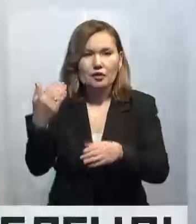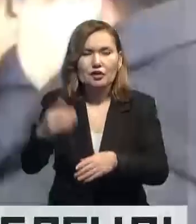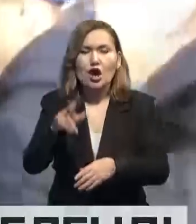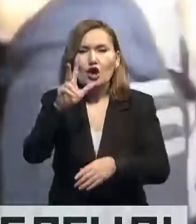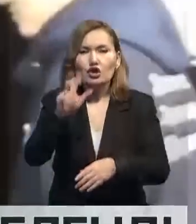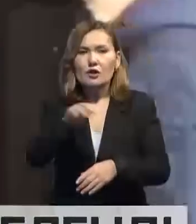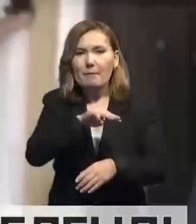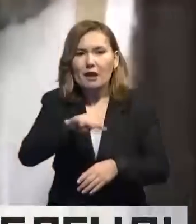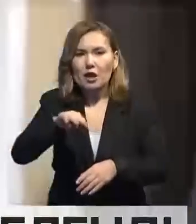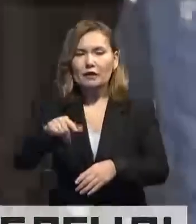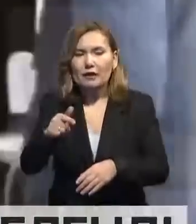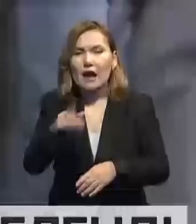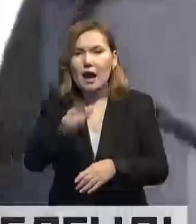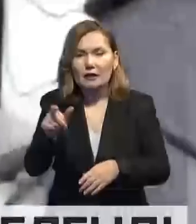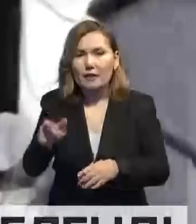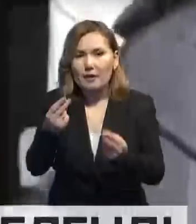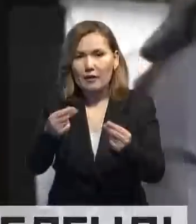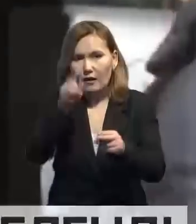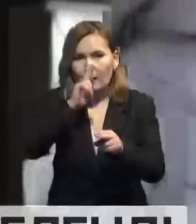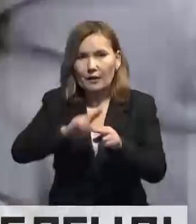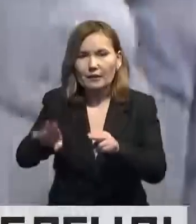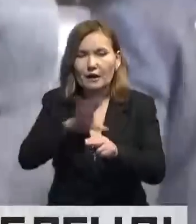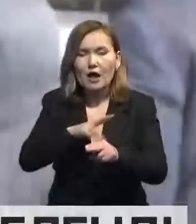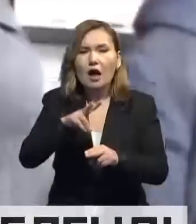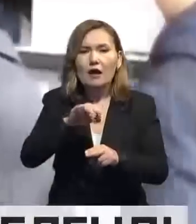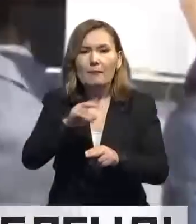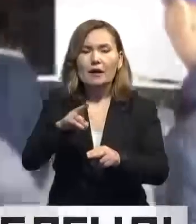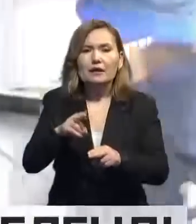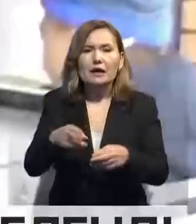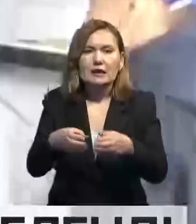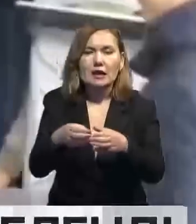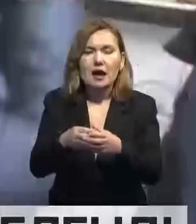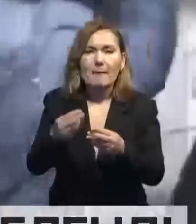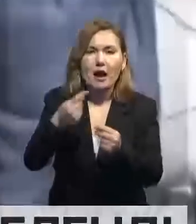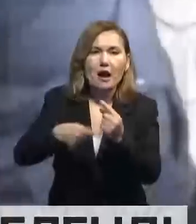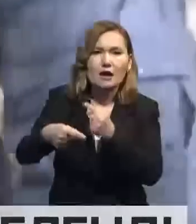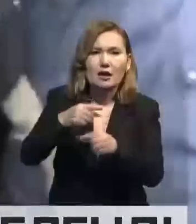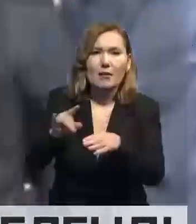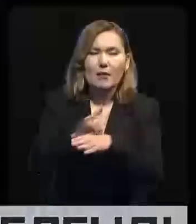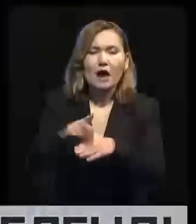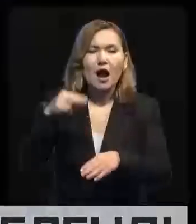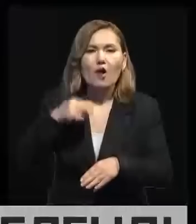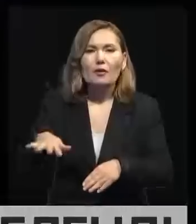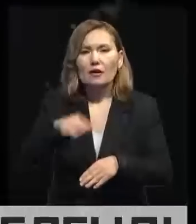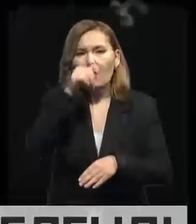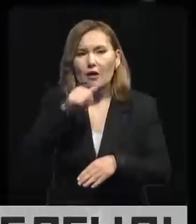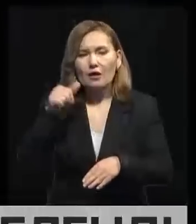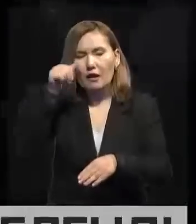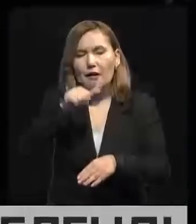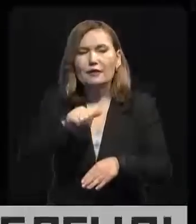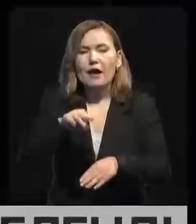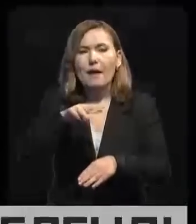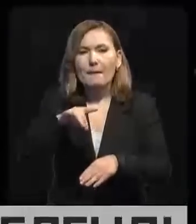әрекетінен 300 миллион теңгеден астам залал келді. Ломбард секілді қаржылық пирамида Ақтөбе аумағында былтыр наурыздан